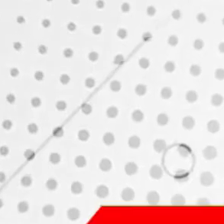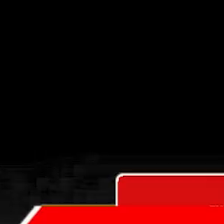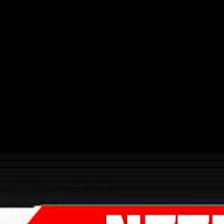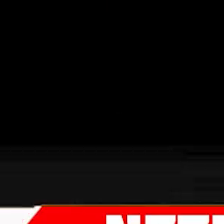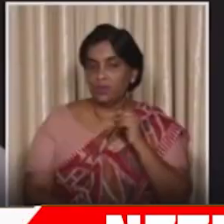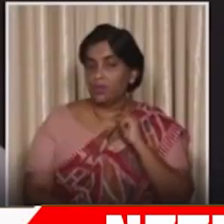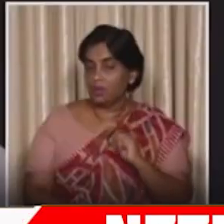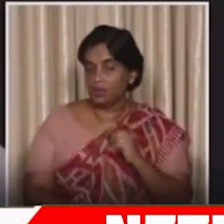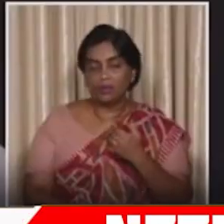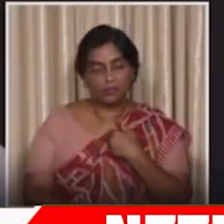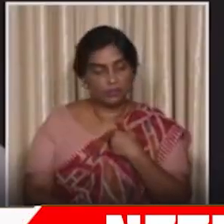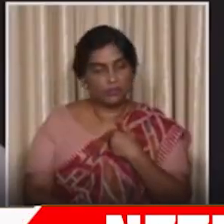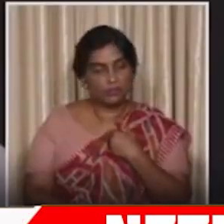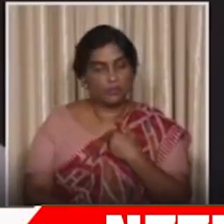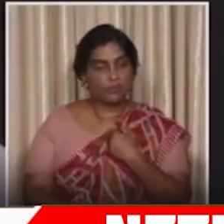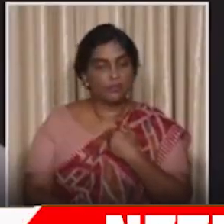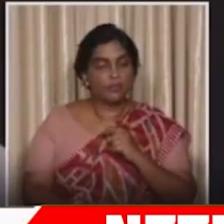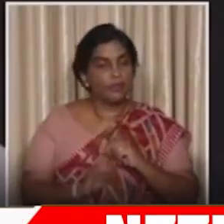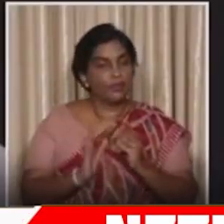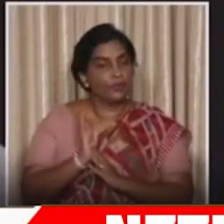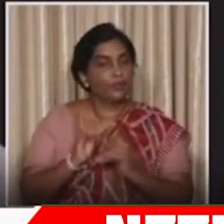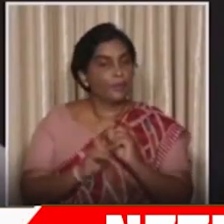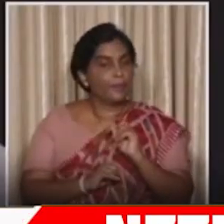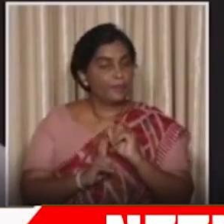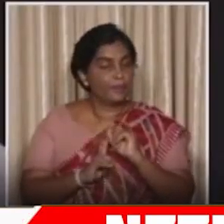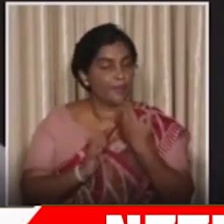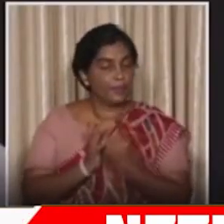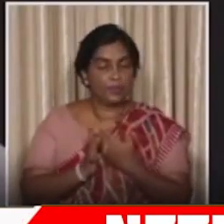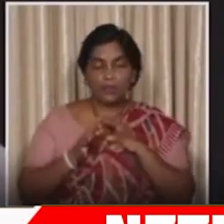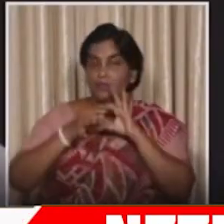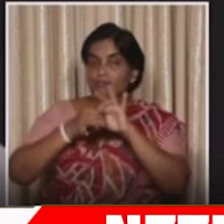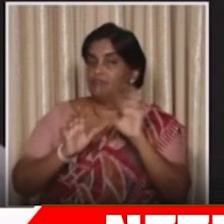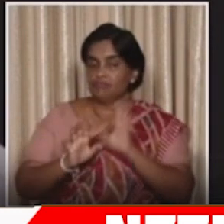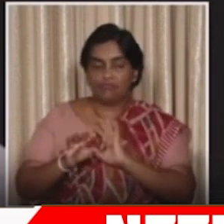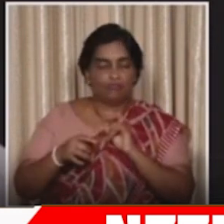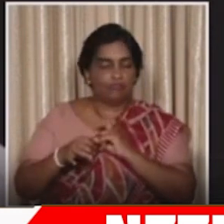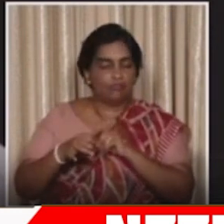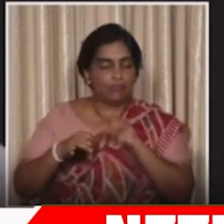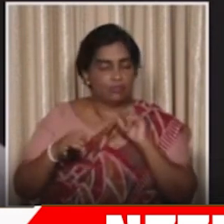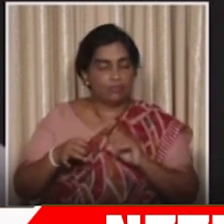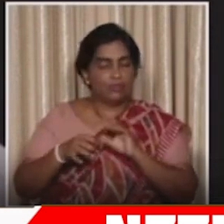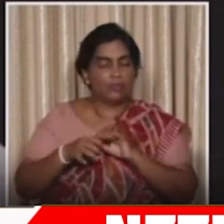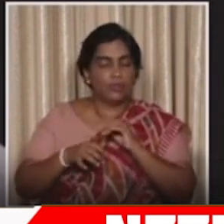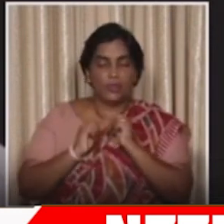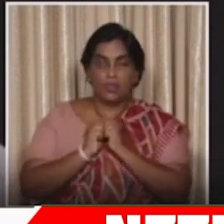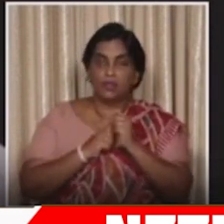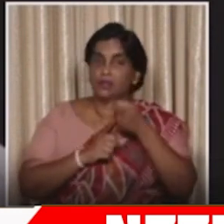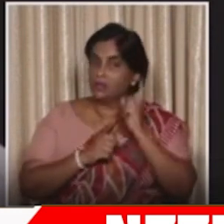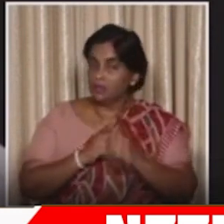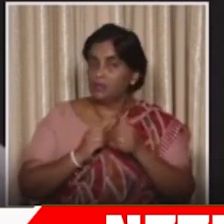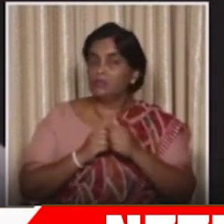Godna Ganna Api Ape Videsha Pratipatti Anuwa Api Nobendi Ratak E Wageema Api Rajyayak Widiyata Api Gattu